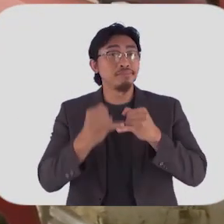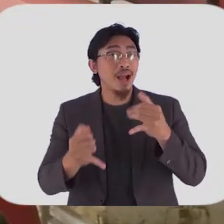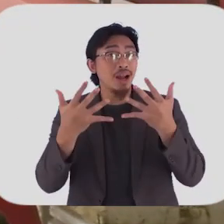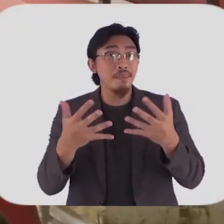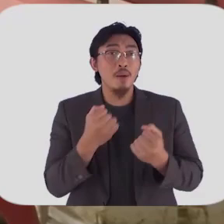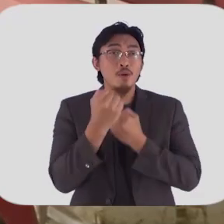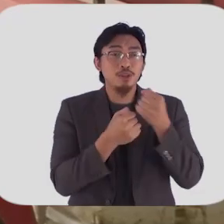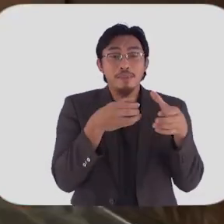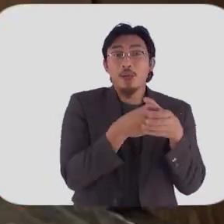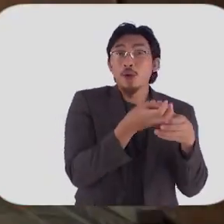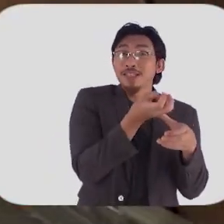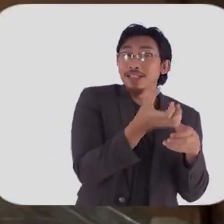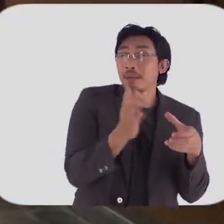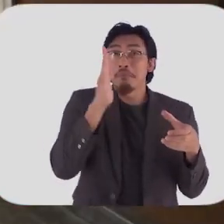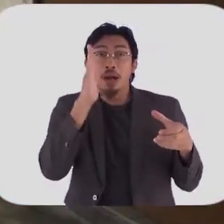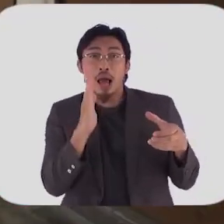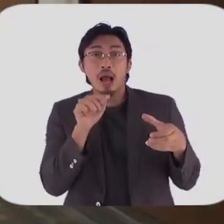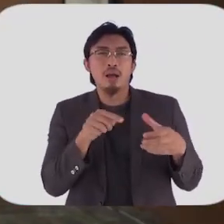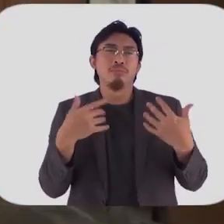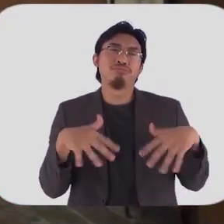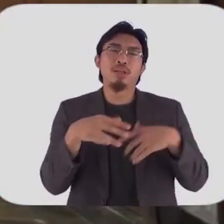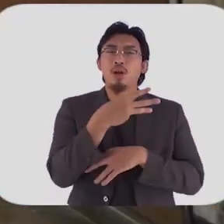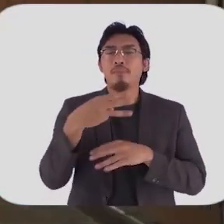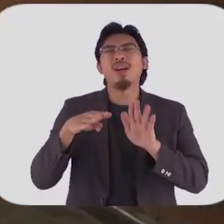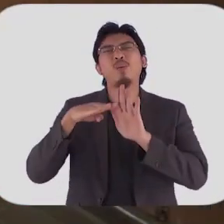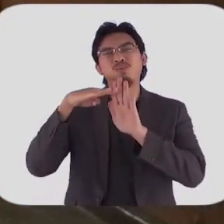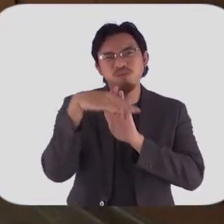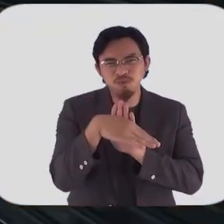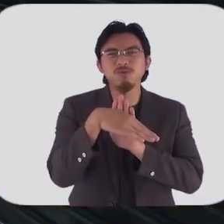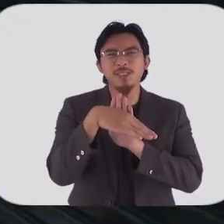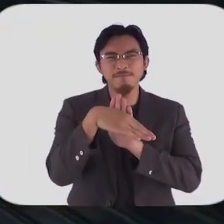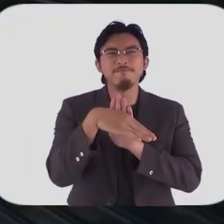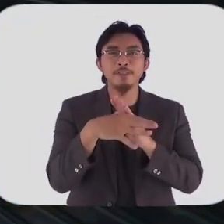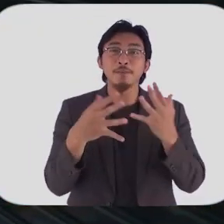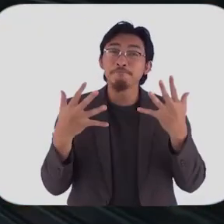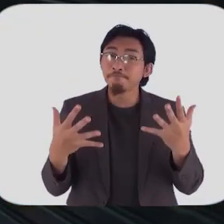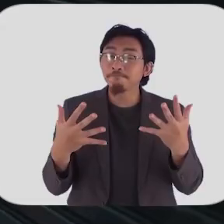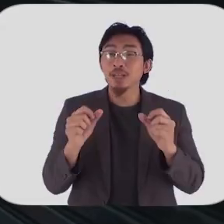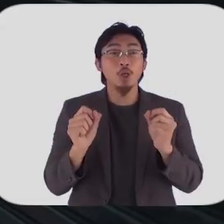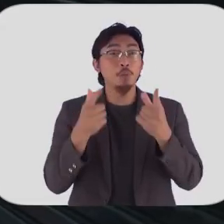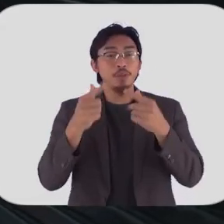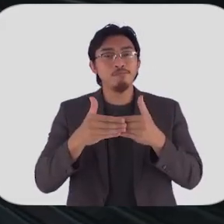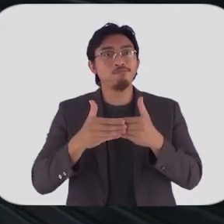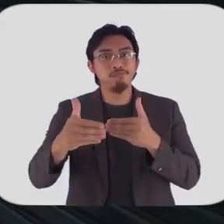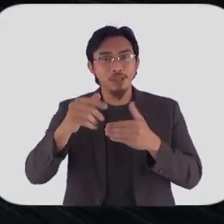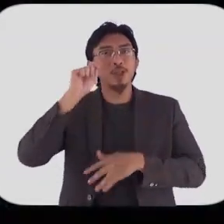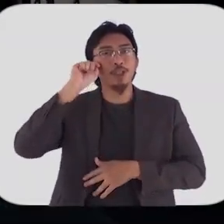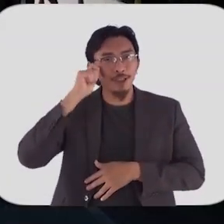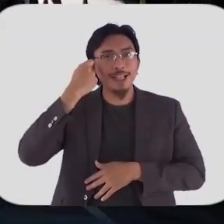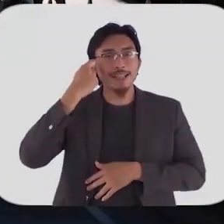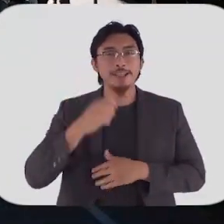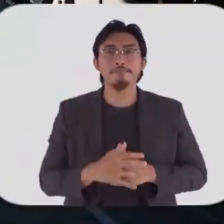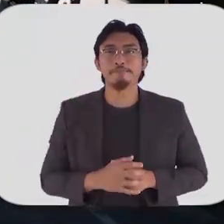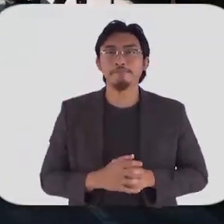Akibatnya, usaha mikro, kecil, dan menengah turut sebagai penyumbang akan anjloknya perekonomian yang menyebabkan terancamnya akan